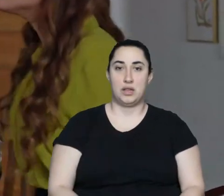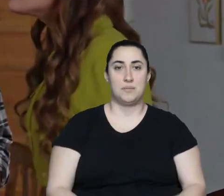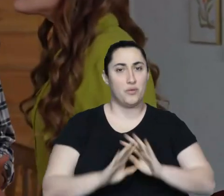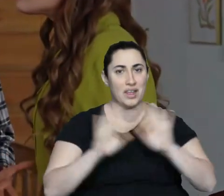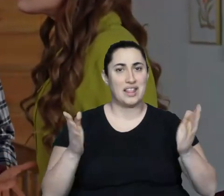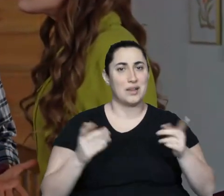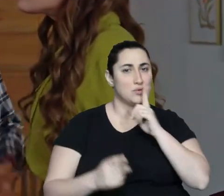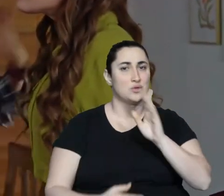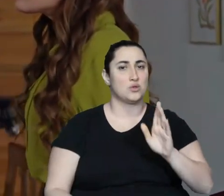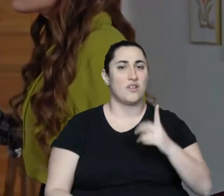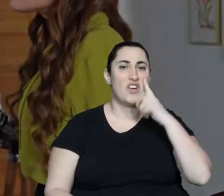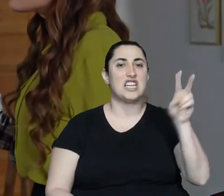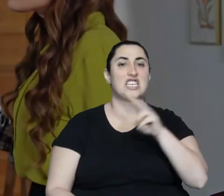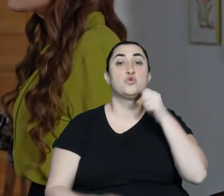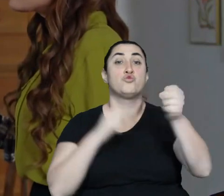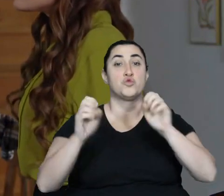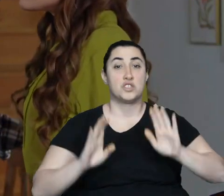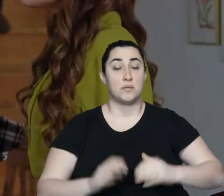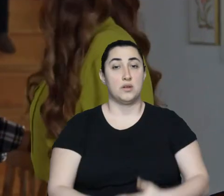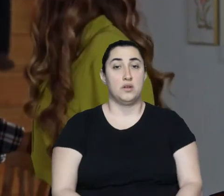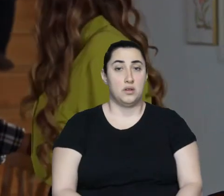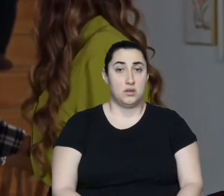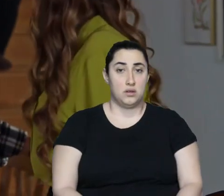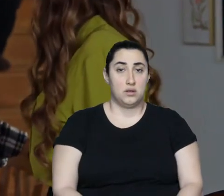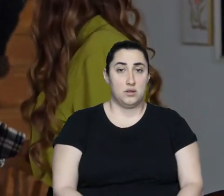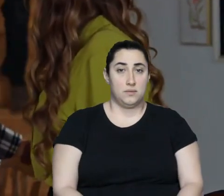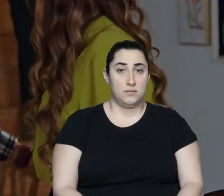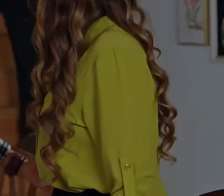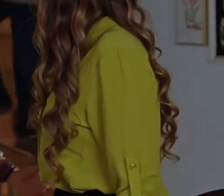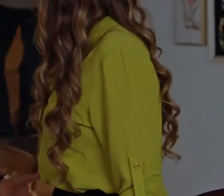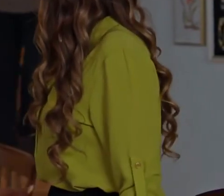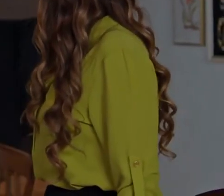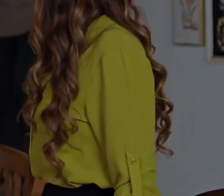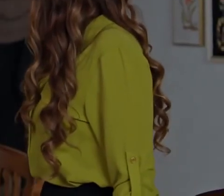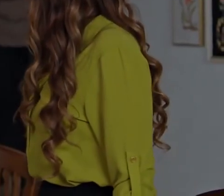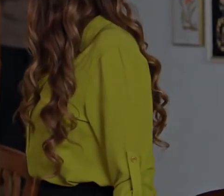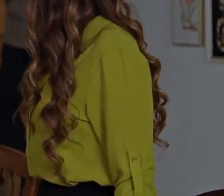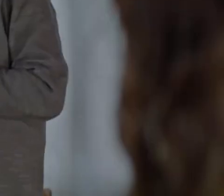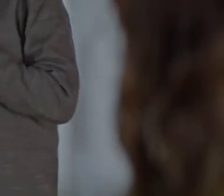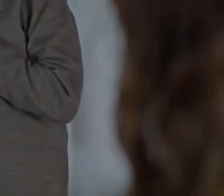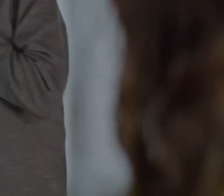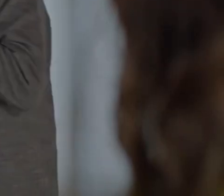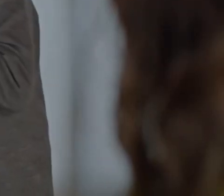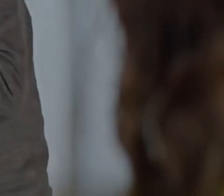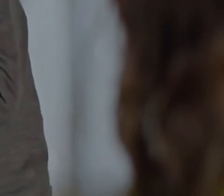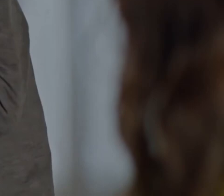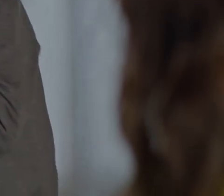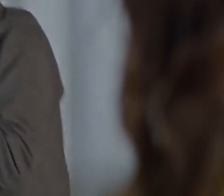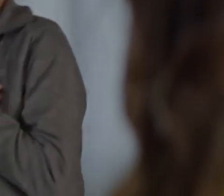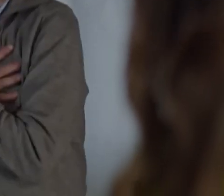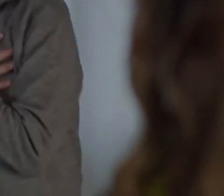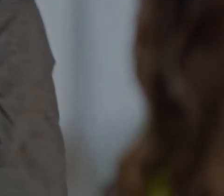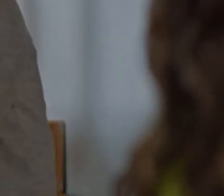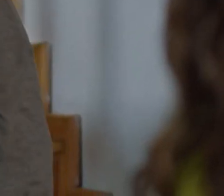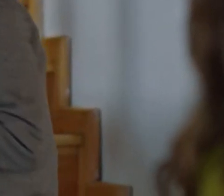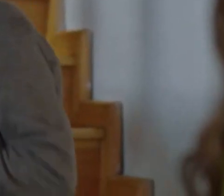Ya şşş, bir susun be. Vallahi ikinize de dalacağım ha. Faik kavgayı dinlerken kalbini tutuyordu. Merdivenleri inerken de çok iyi değil